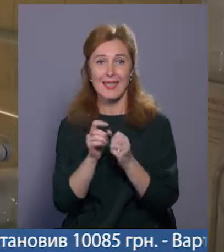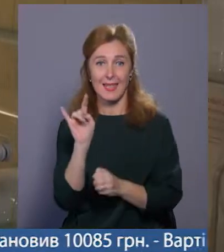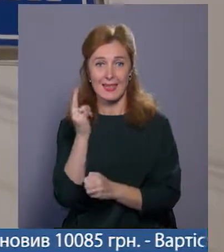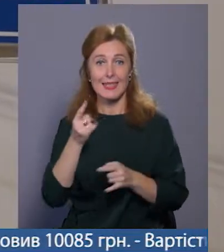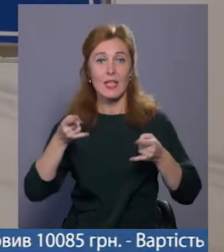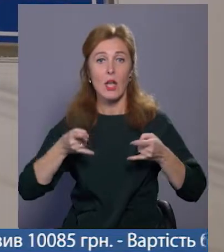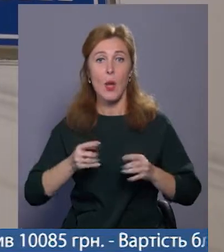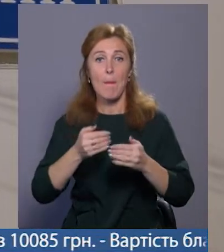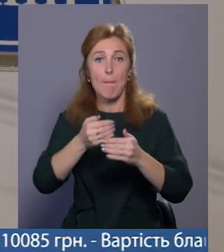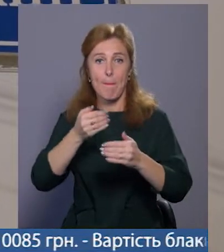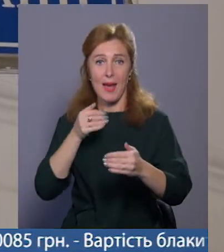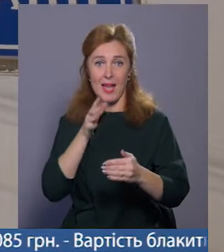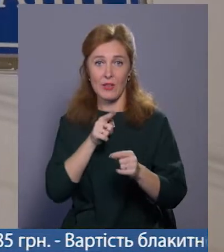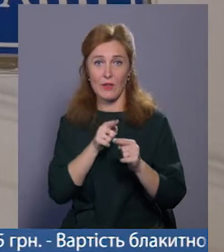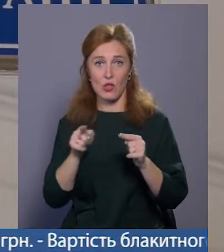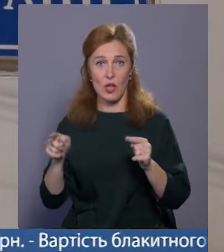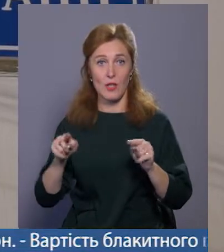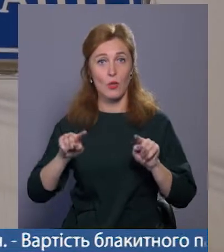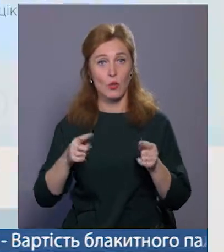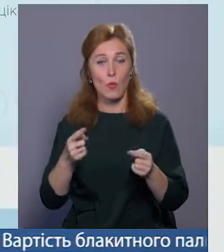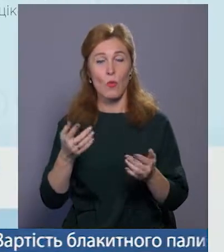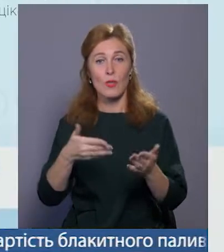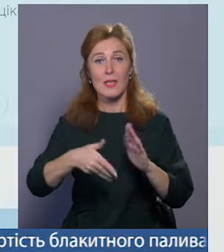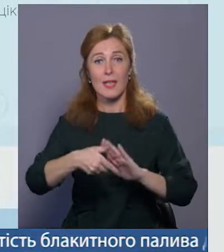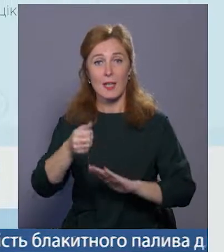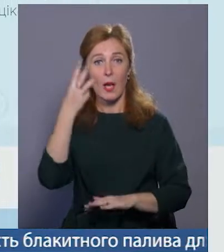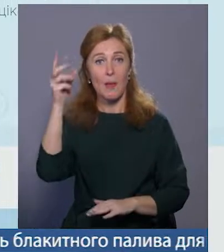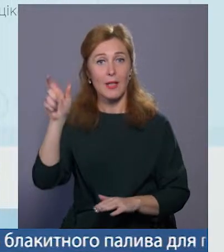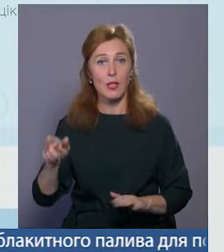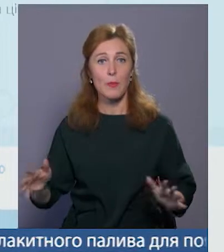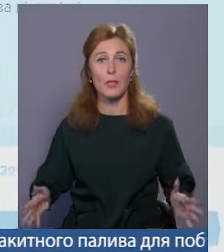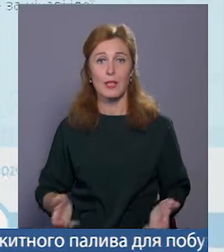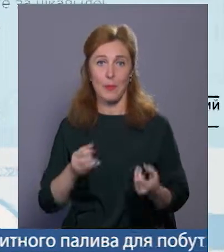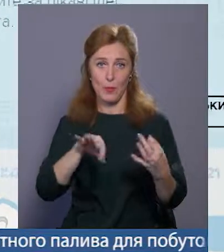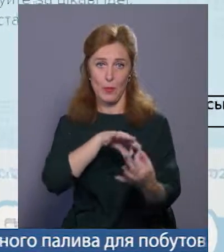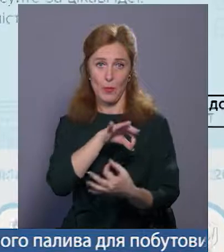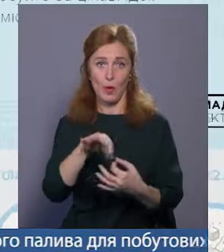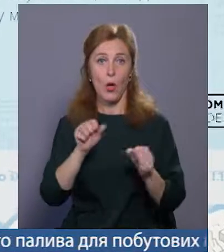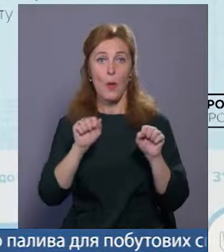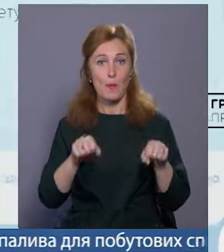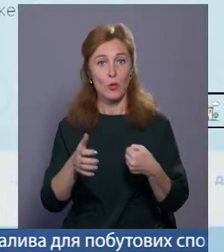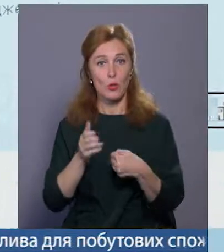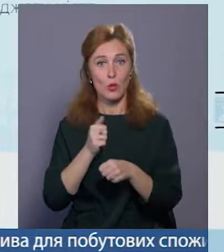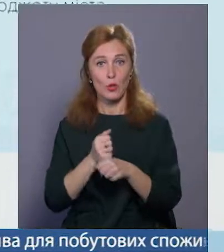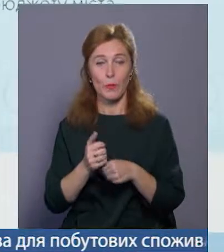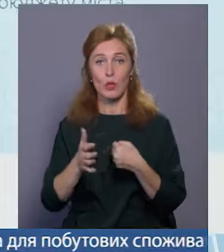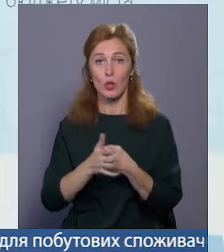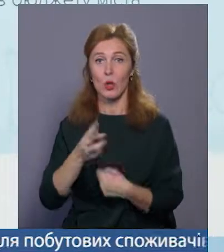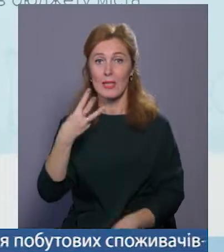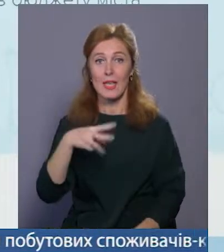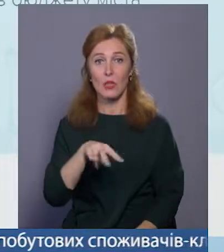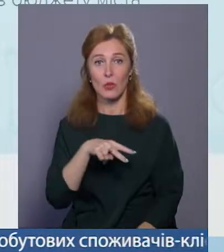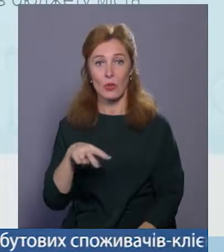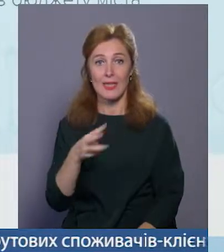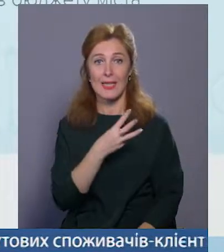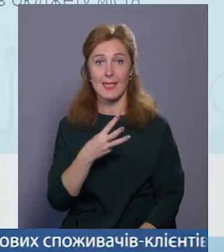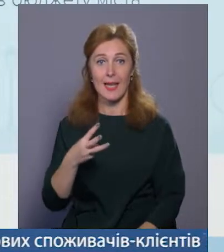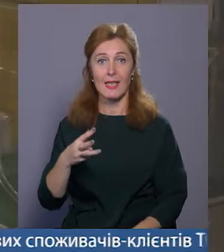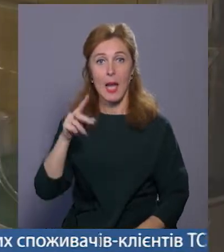народжується передчасно, тому закликає хмельничан підтримати проєкти. Це можна зробити до 30 листопада на сайті «Громадський проєкт.